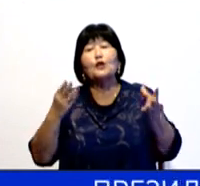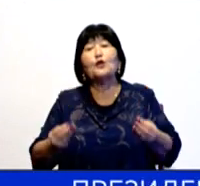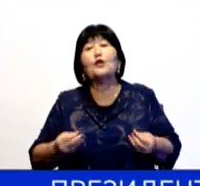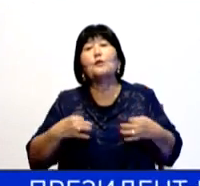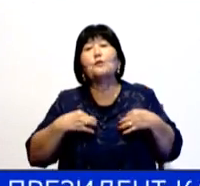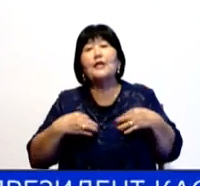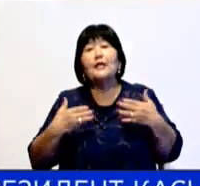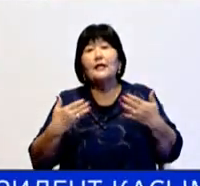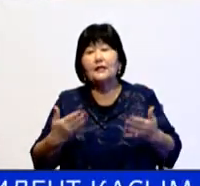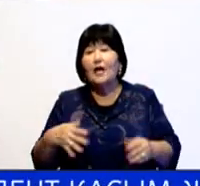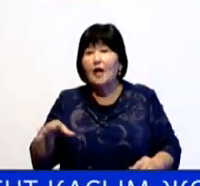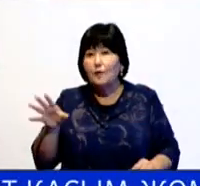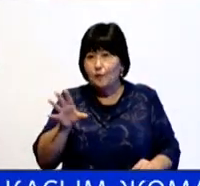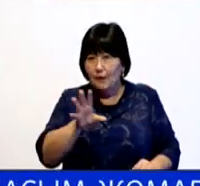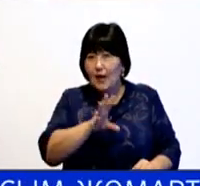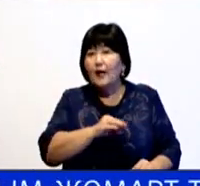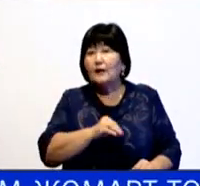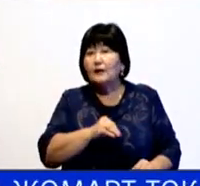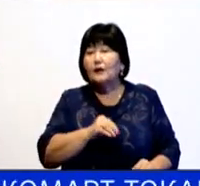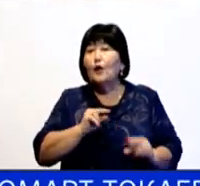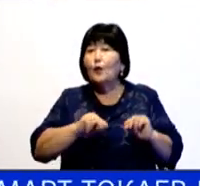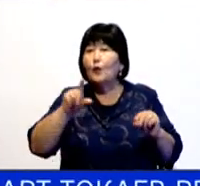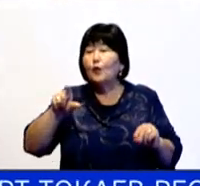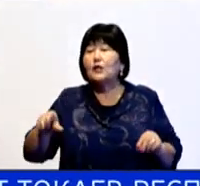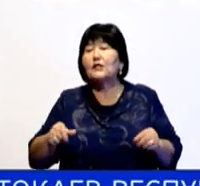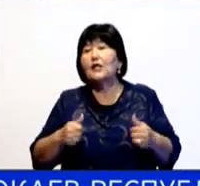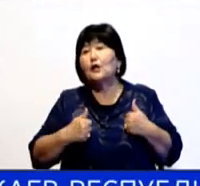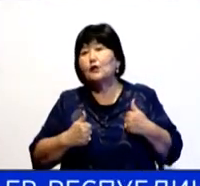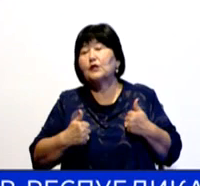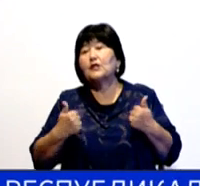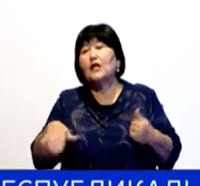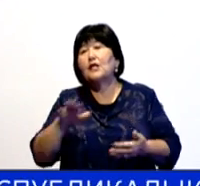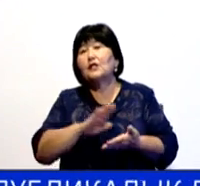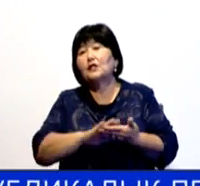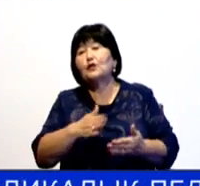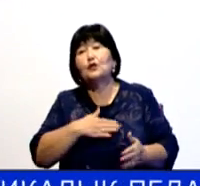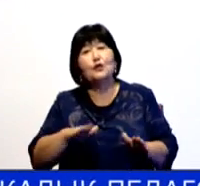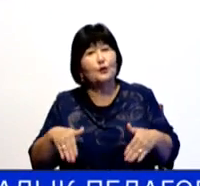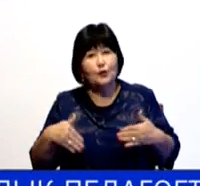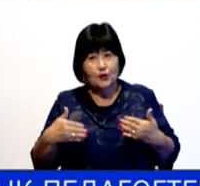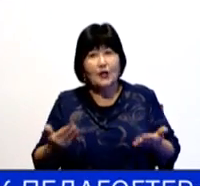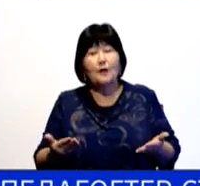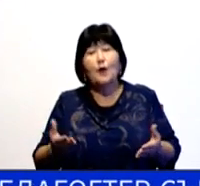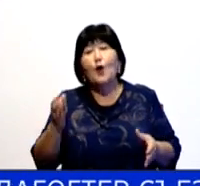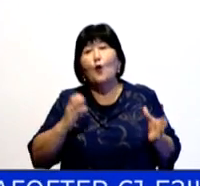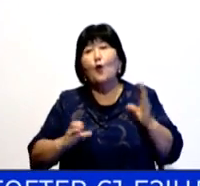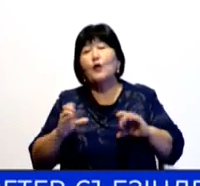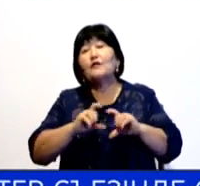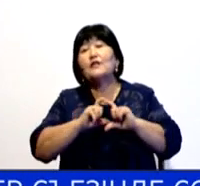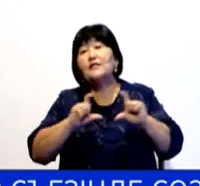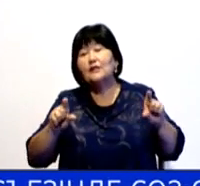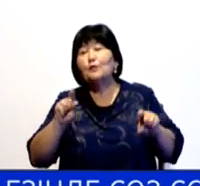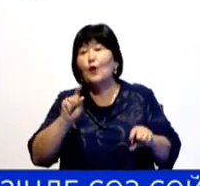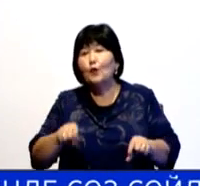мерекесінде барлық оқытушыларды, ұстаздарды шын жүректен құттықтаймын. Университетімізде де